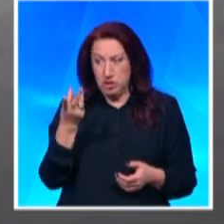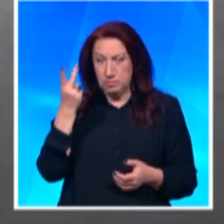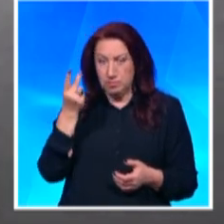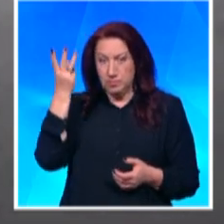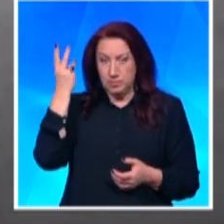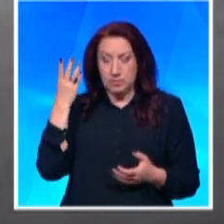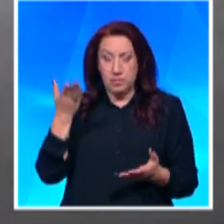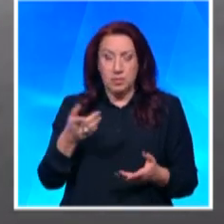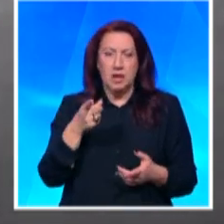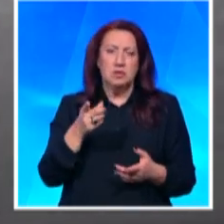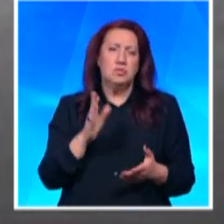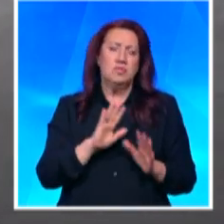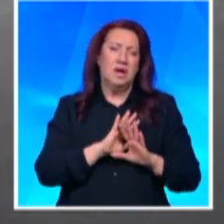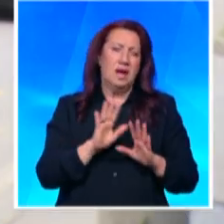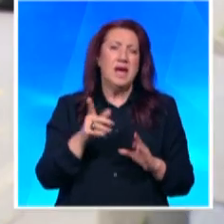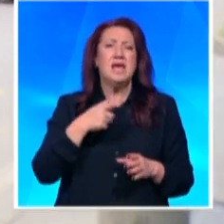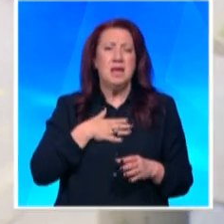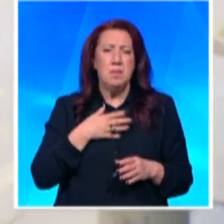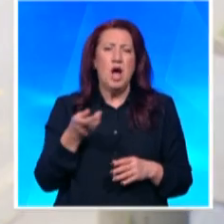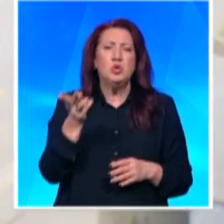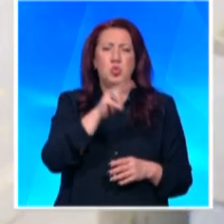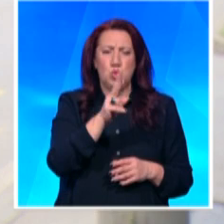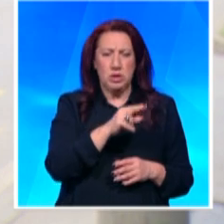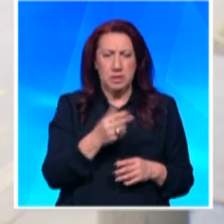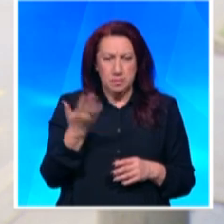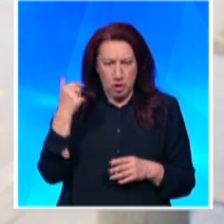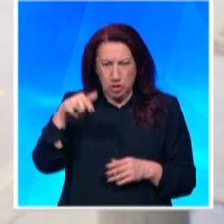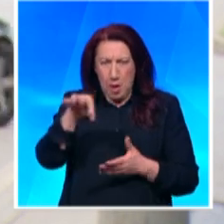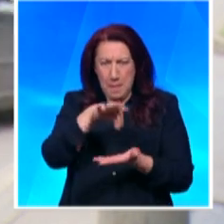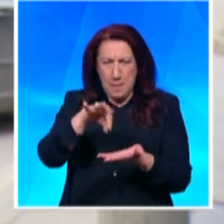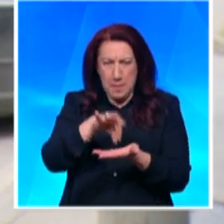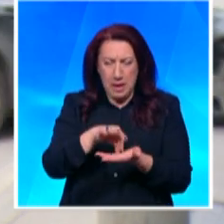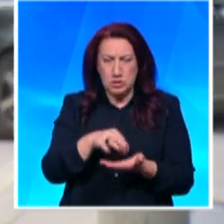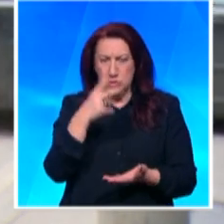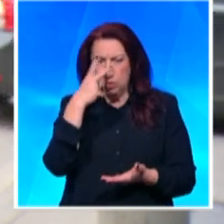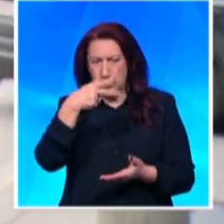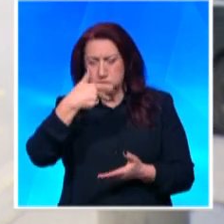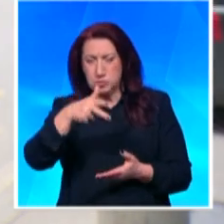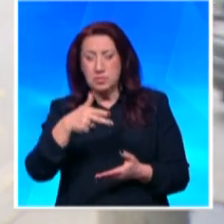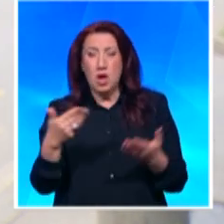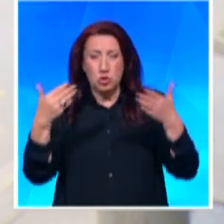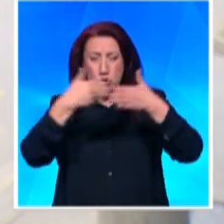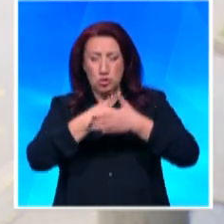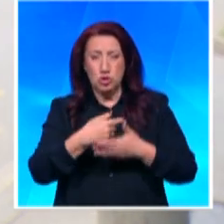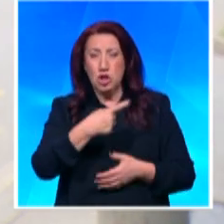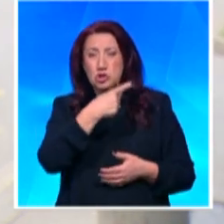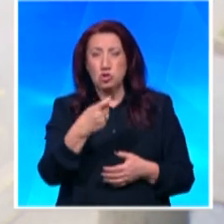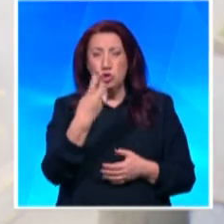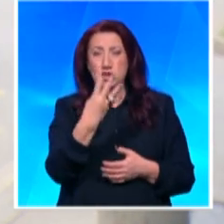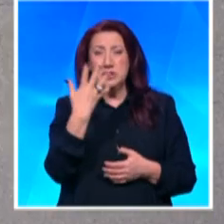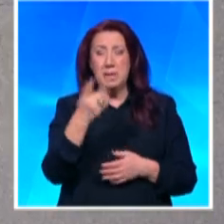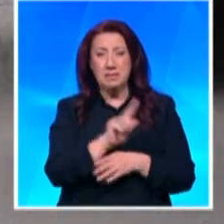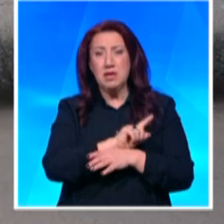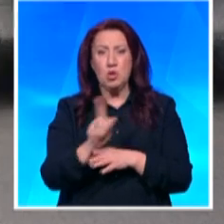от рекорда, засечен на булевард Сливница. Тук наскоро е измерена скорост от 145 км в час през нощта, което е абсолютно